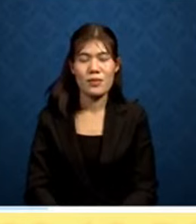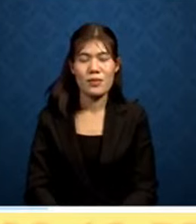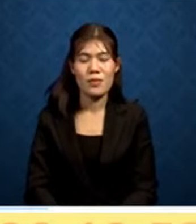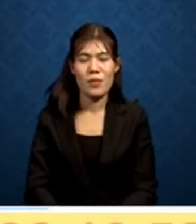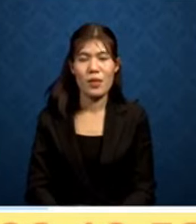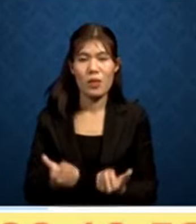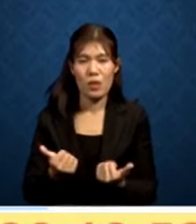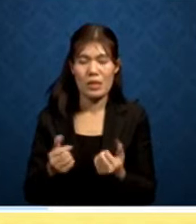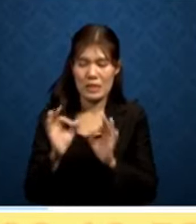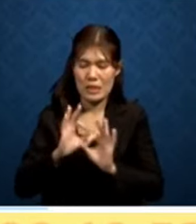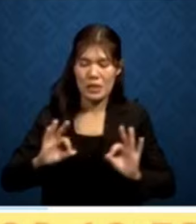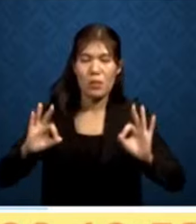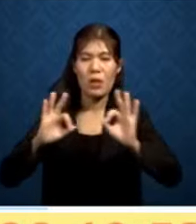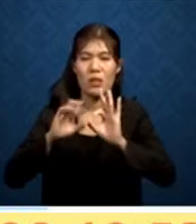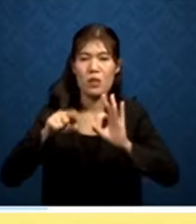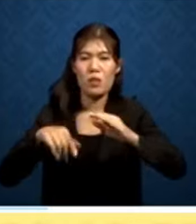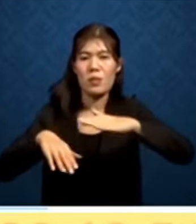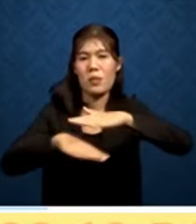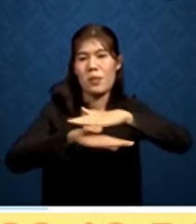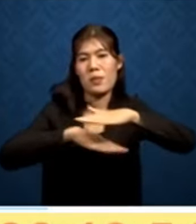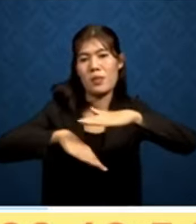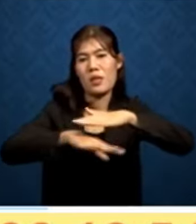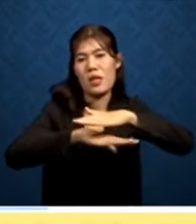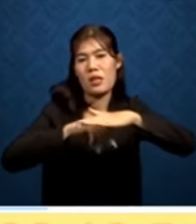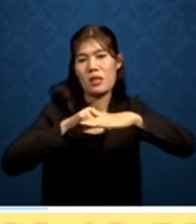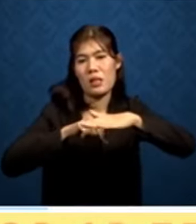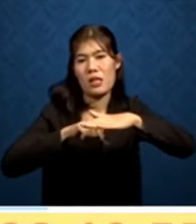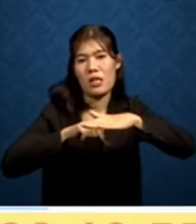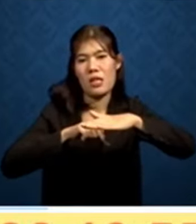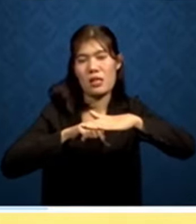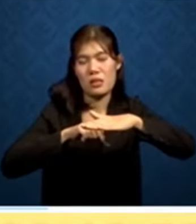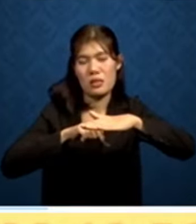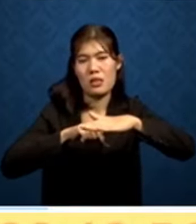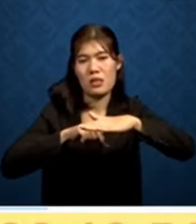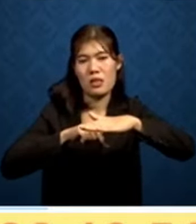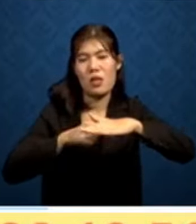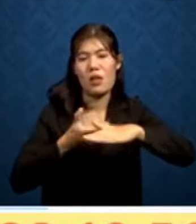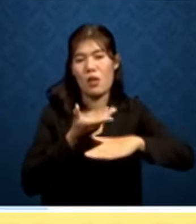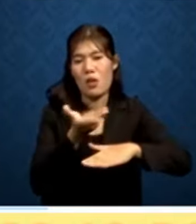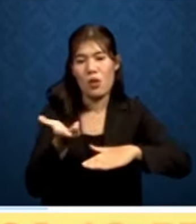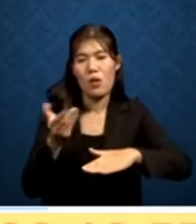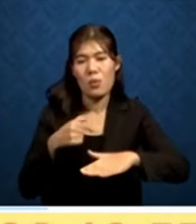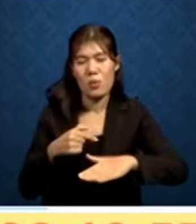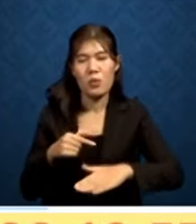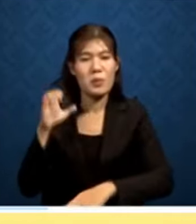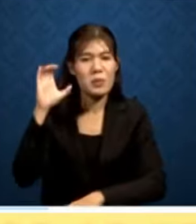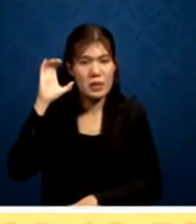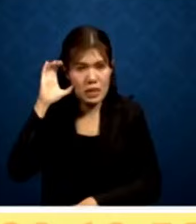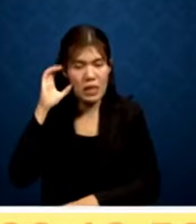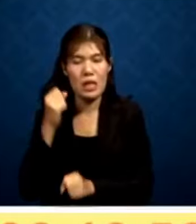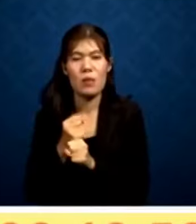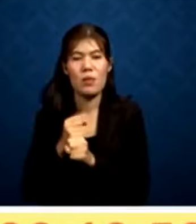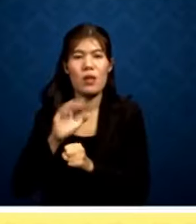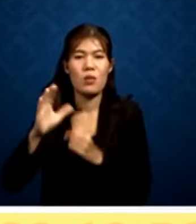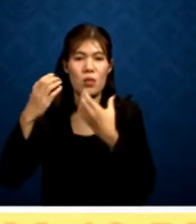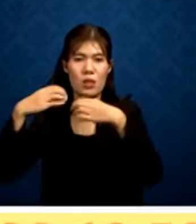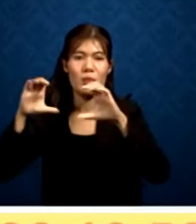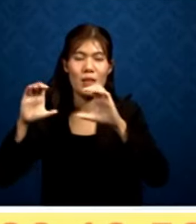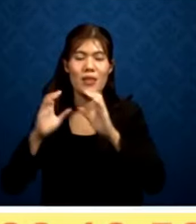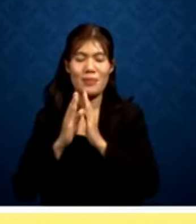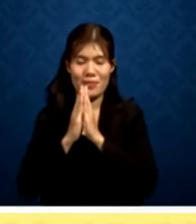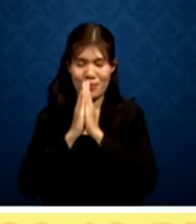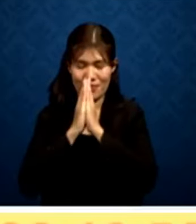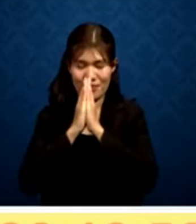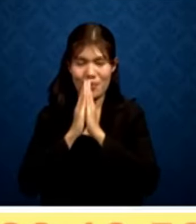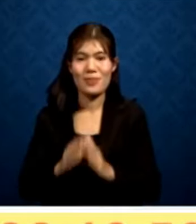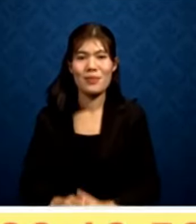เพรฉะนั้เราว่าตามพยาสรักธา however tha lานได้บันใจในกทำงานโรัฐบาลเกลขบพ่คุณค่ขอบคุณท่านรัฐบนธิ